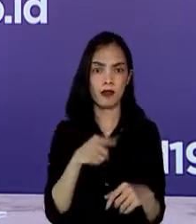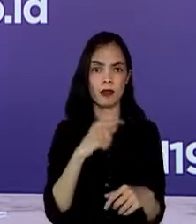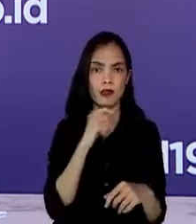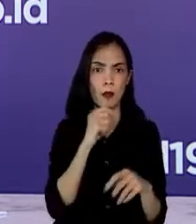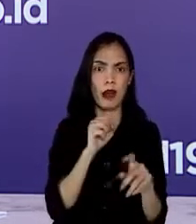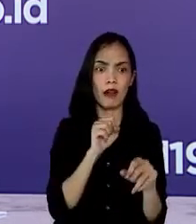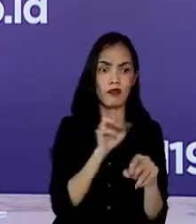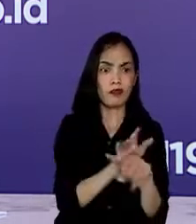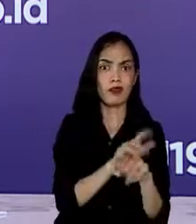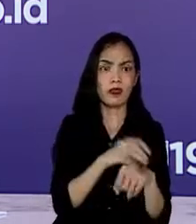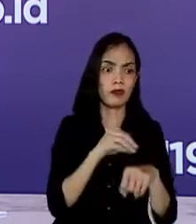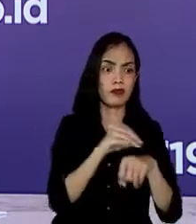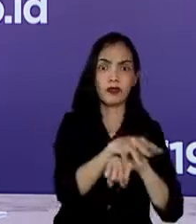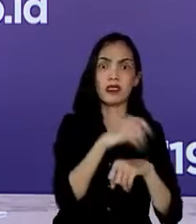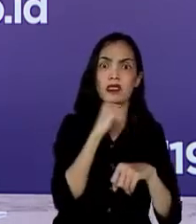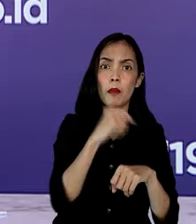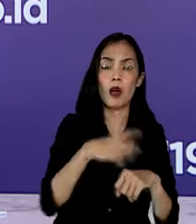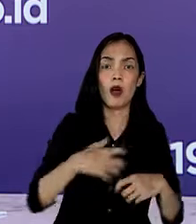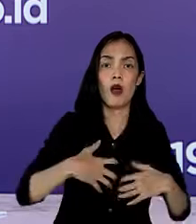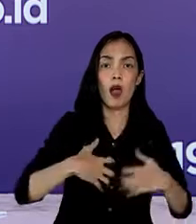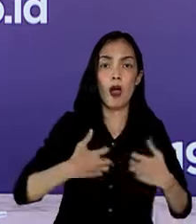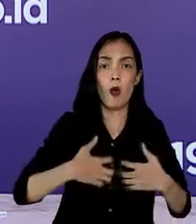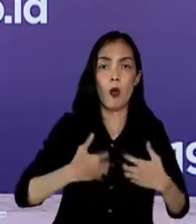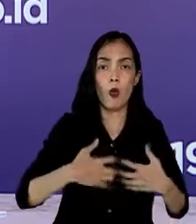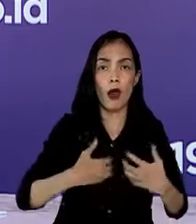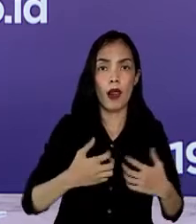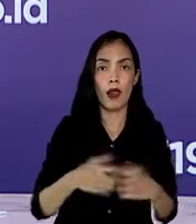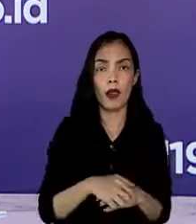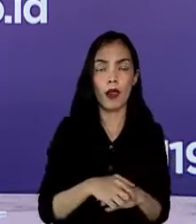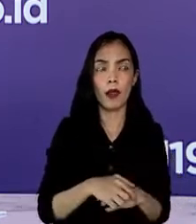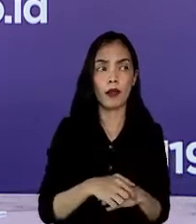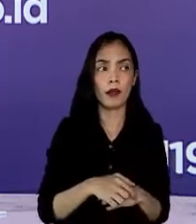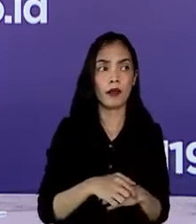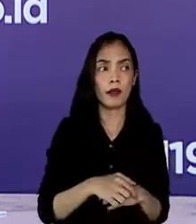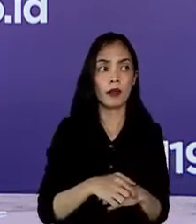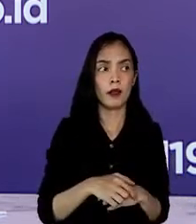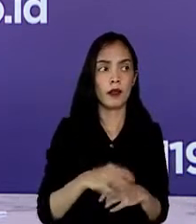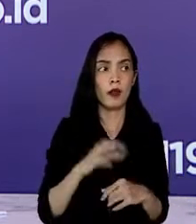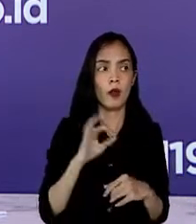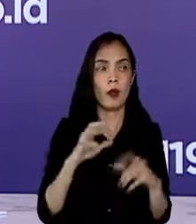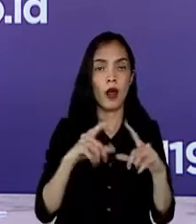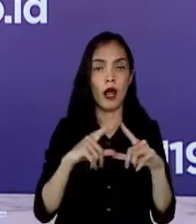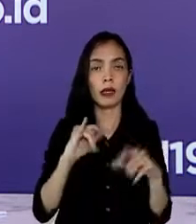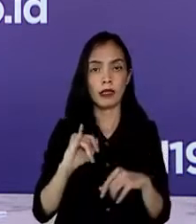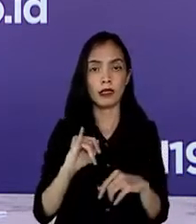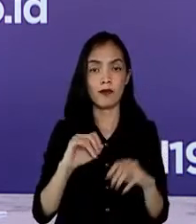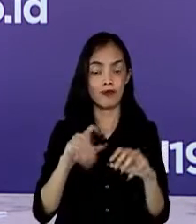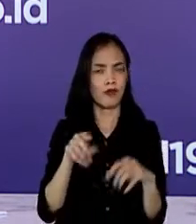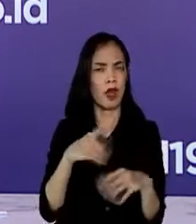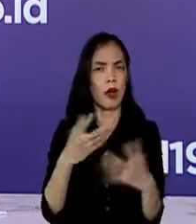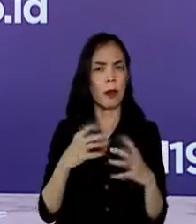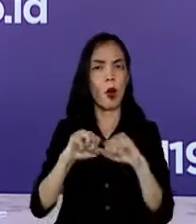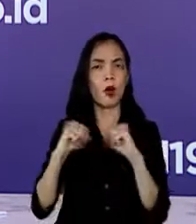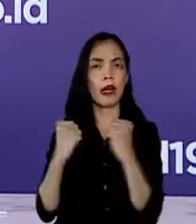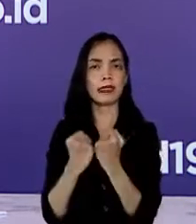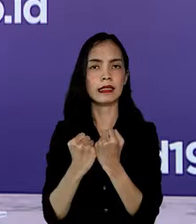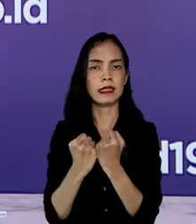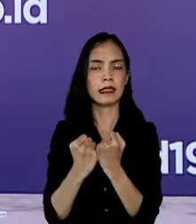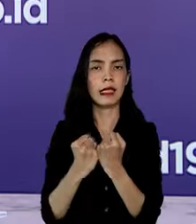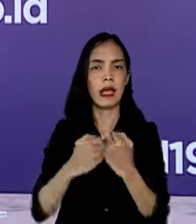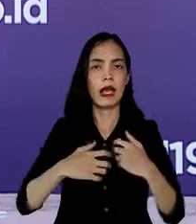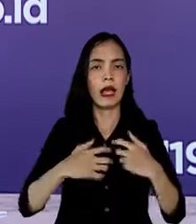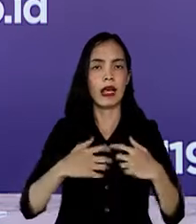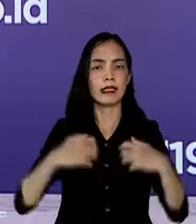kepada office of International episodik atau oi selaku organisasi kesehatan hewan